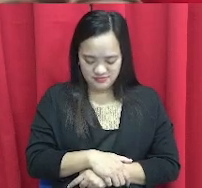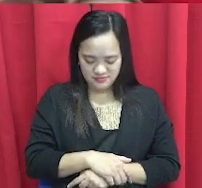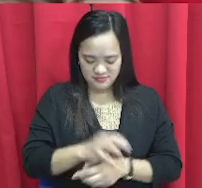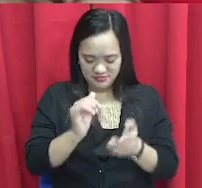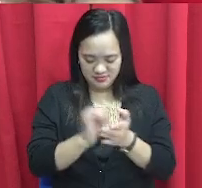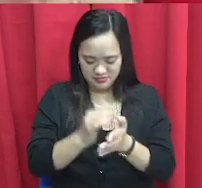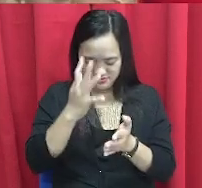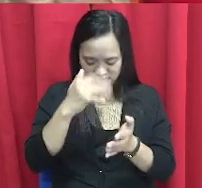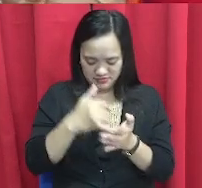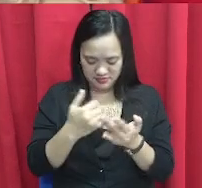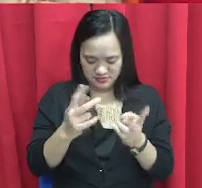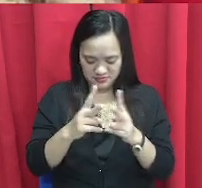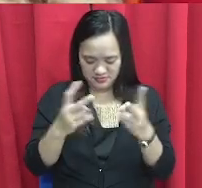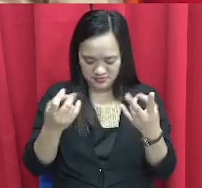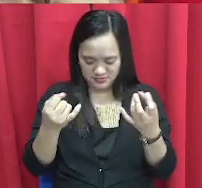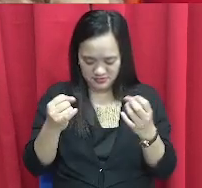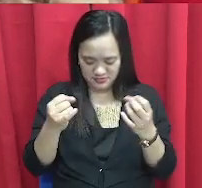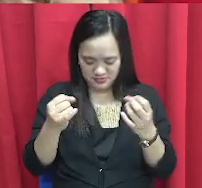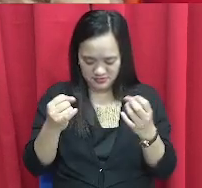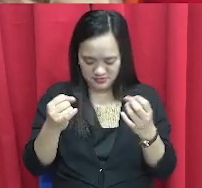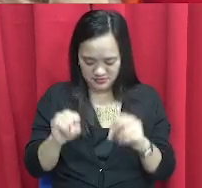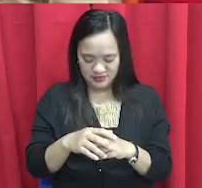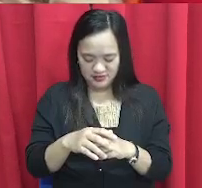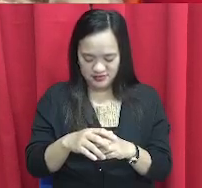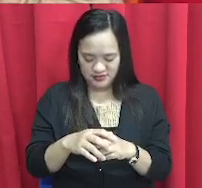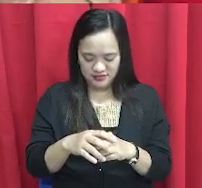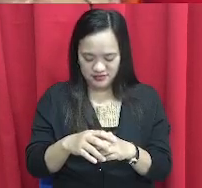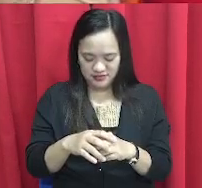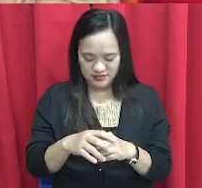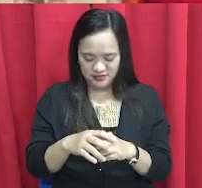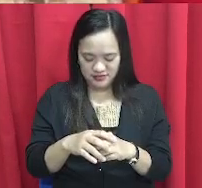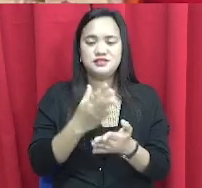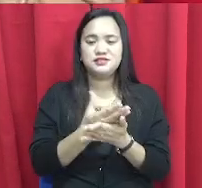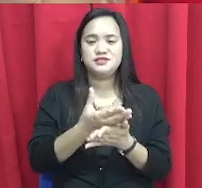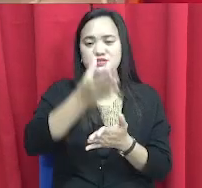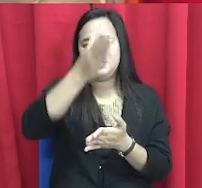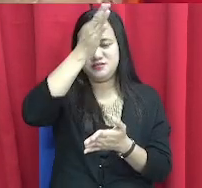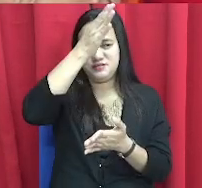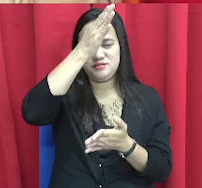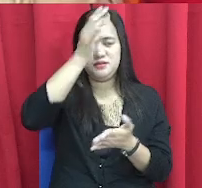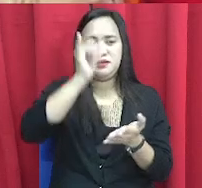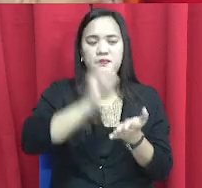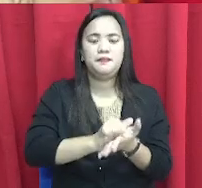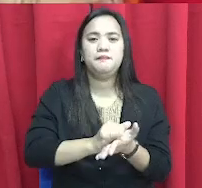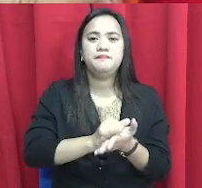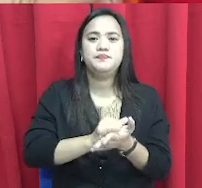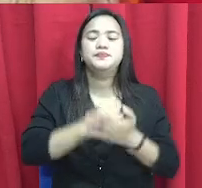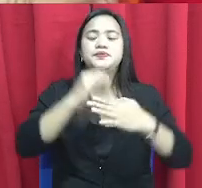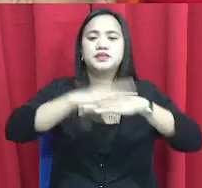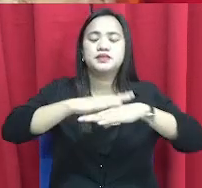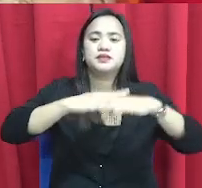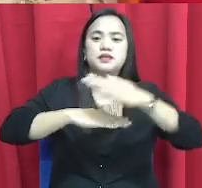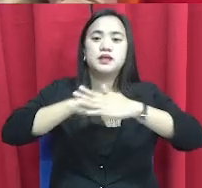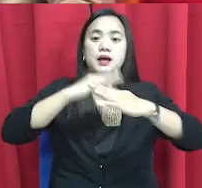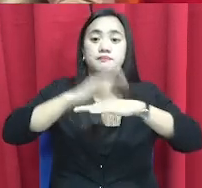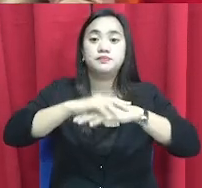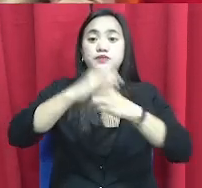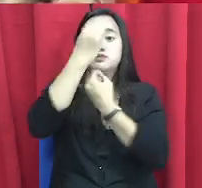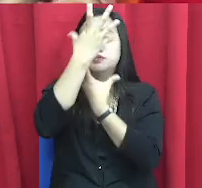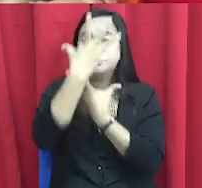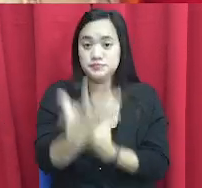RG Kaya nga ang kailangan lang natin dito mga fathers ay patuloy na ma-establish yung ating pagsunod sa